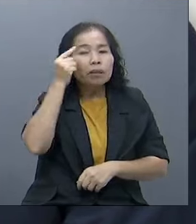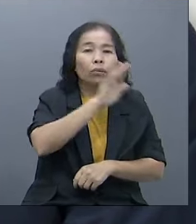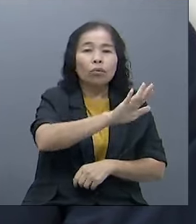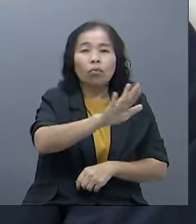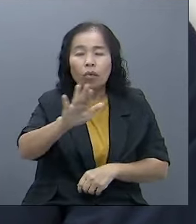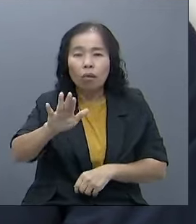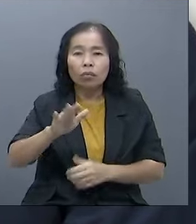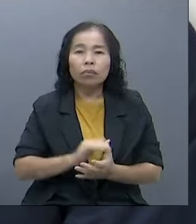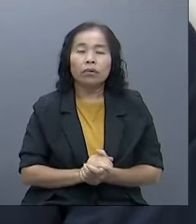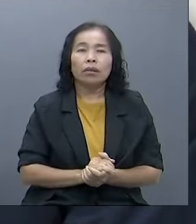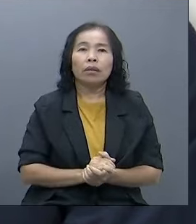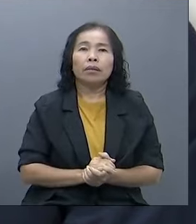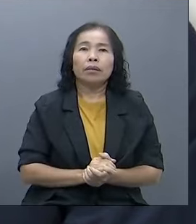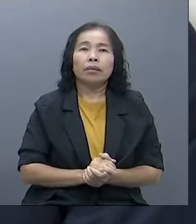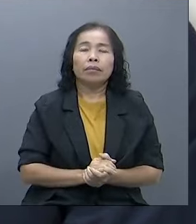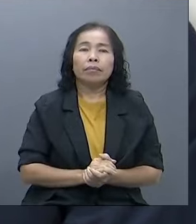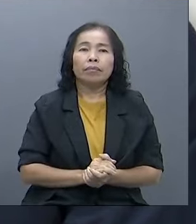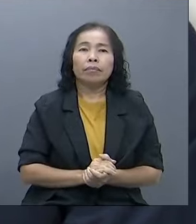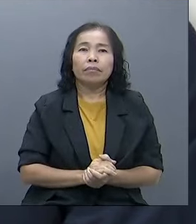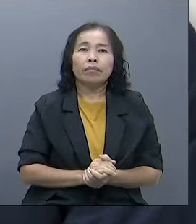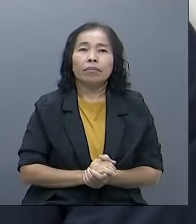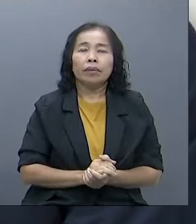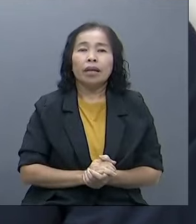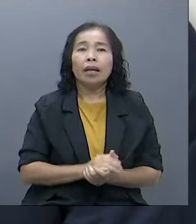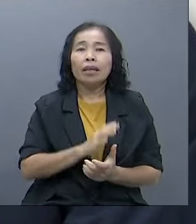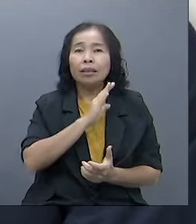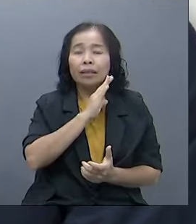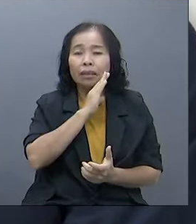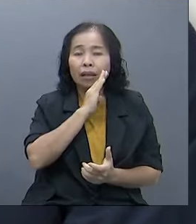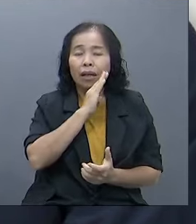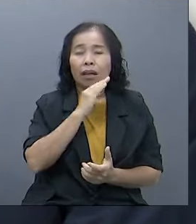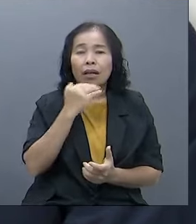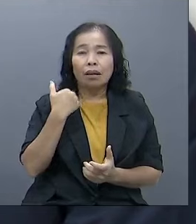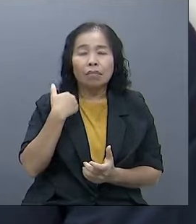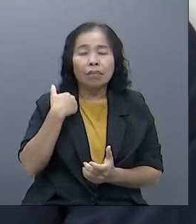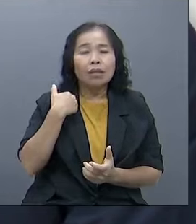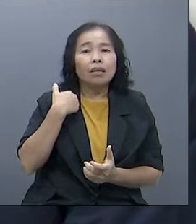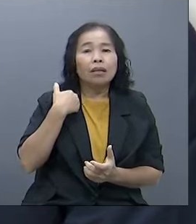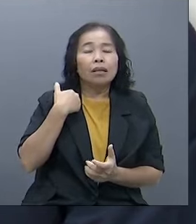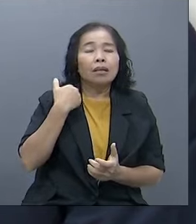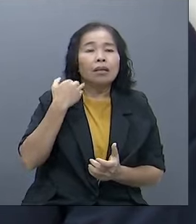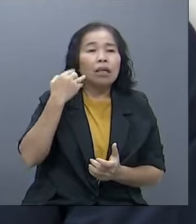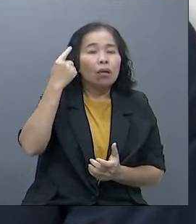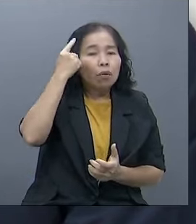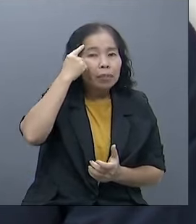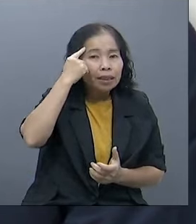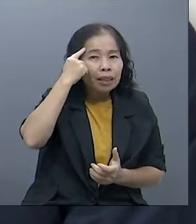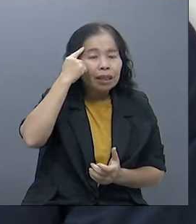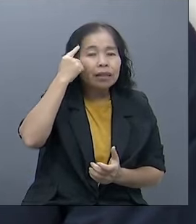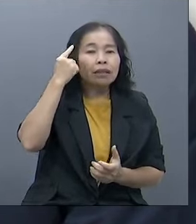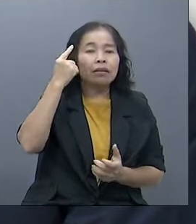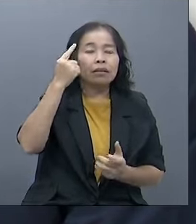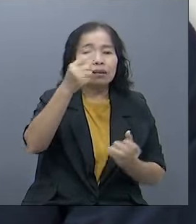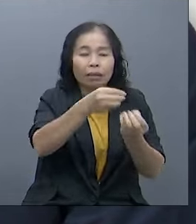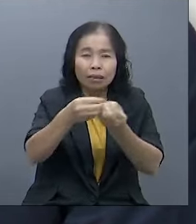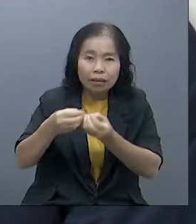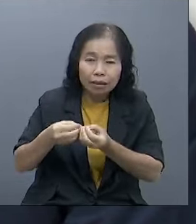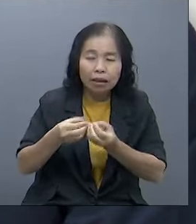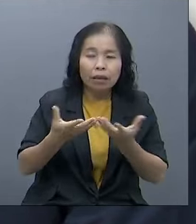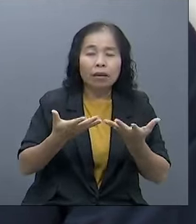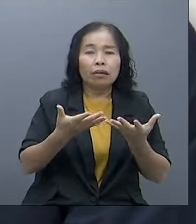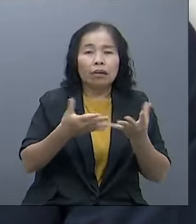ข้อคิดเห็นนี้เนี่ยถ้ามันไม่ได้มาจากพื้นฐานของข้อเท็จจริงนะครับแล้วถูกพูดต่อกันเนี่ยมันจะกลายเป็น